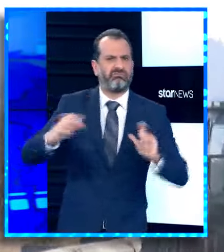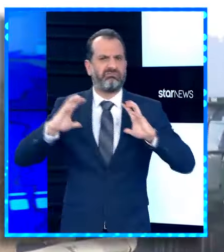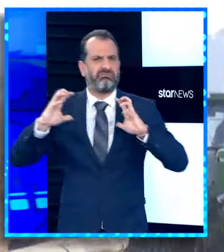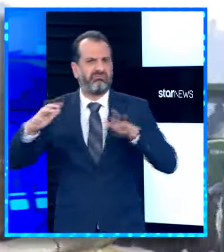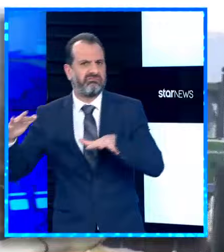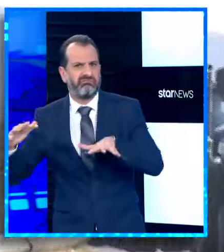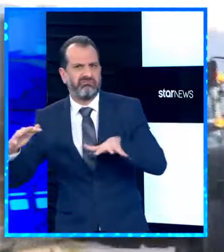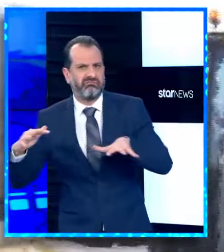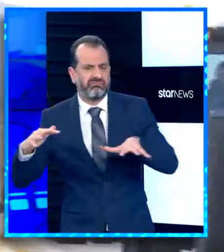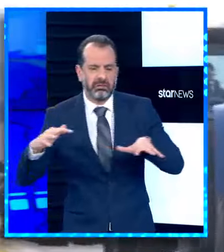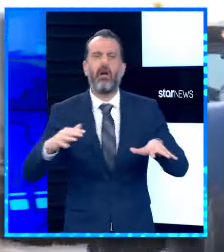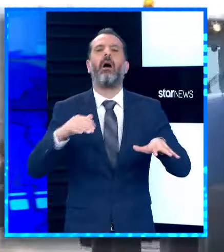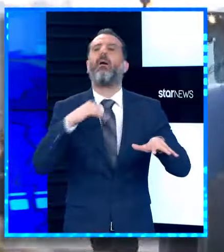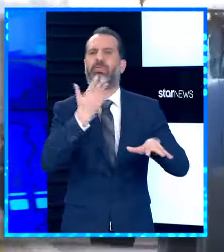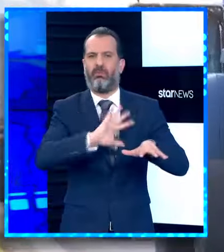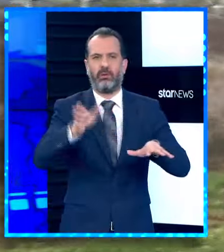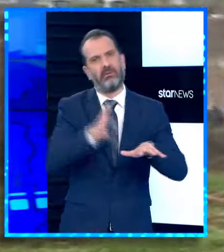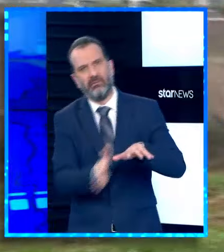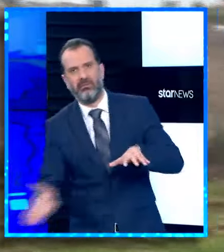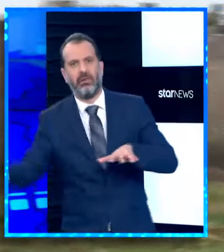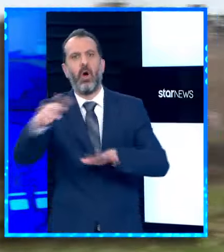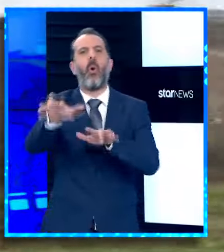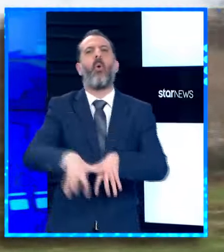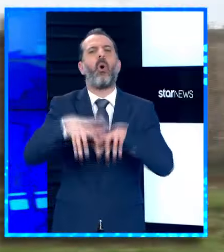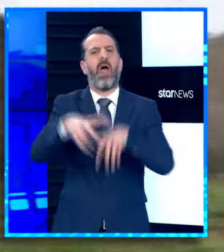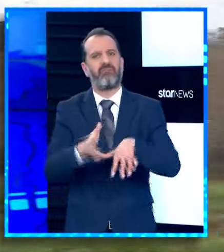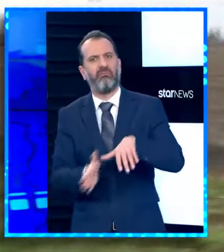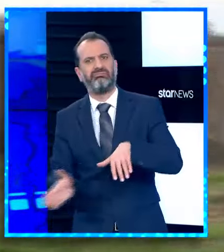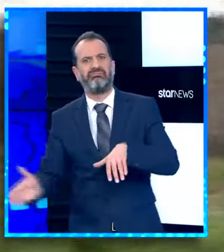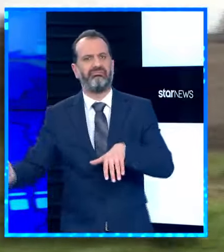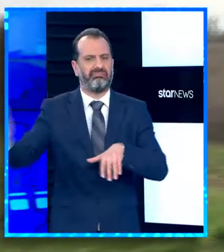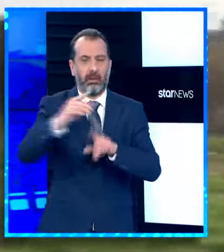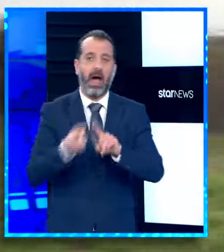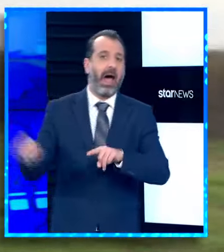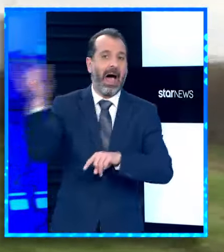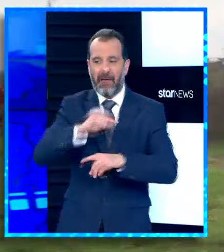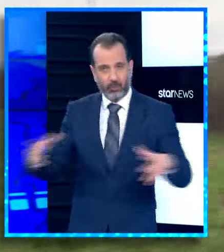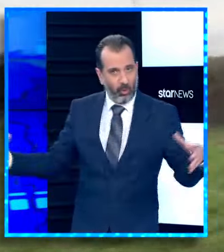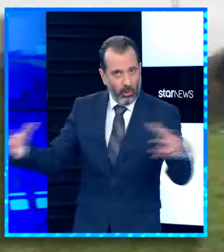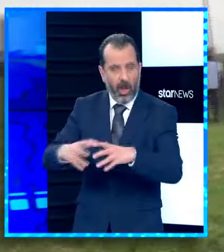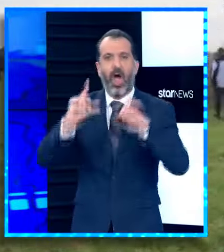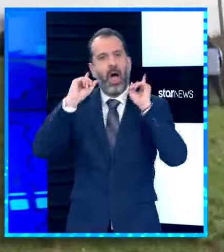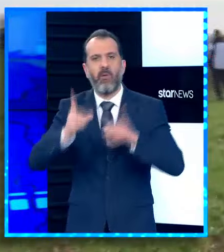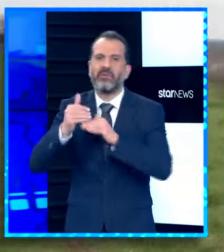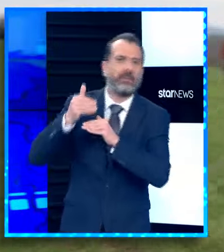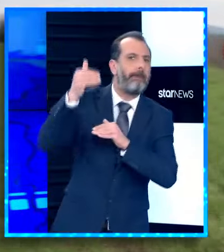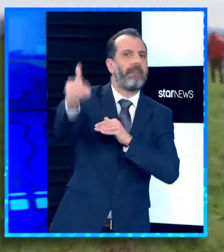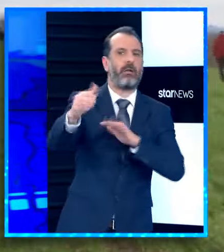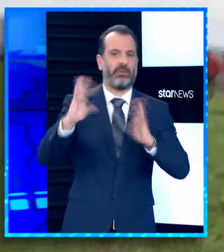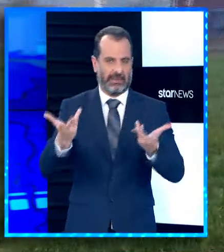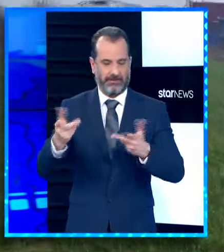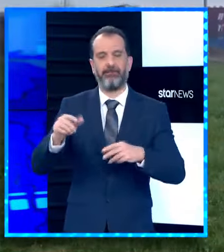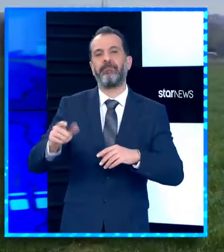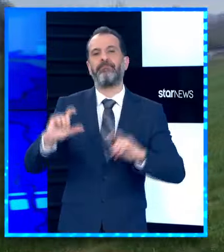με τα τρακτέρ τους μέσα από τα χωράφια και αύριο αποφασίζουν για το μέλλον των κινητοποιήσεών τους. Συγκεκριμένα αύριο στη Νίκη Αλάρισσας